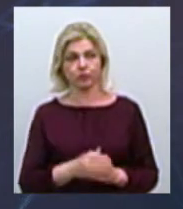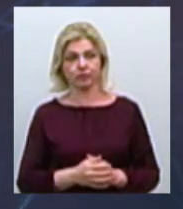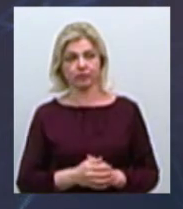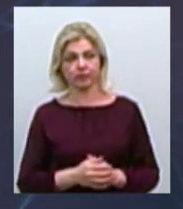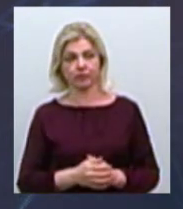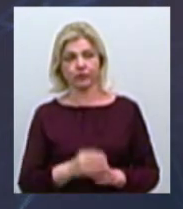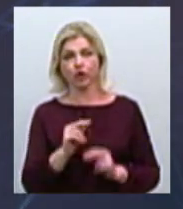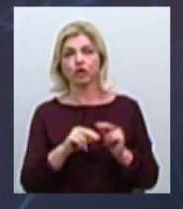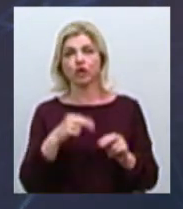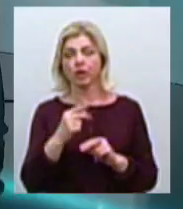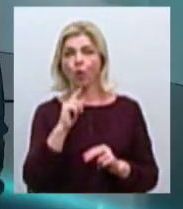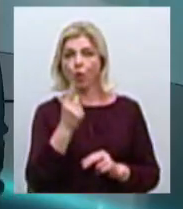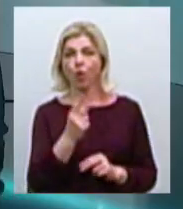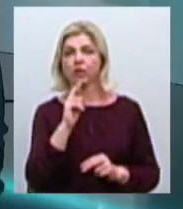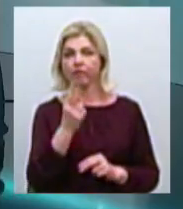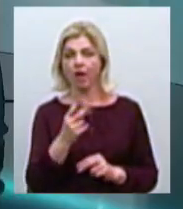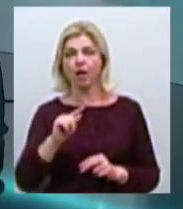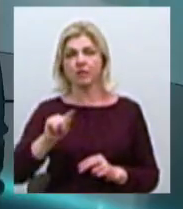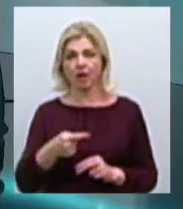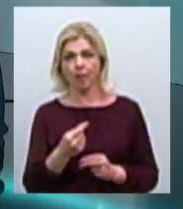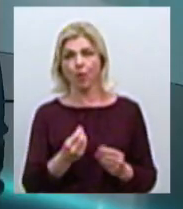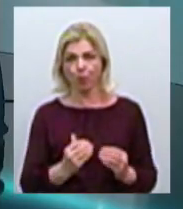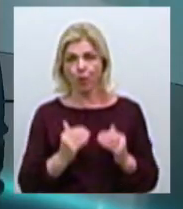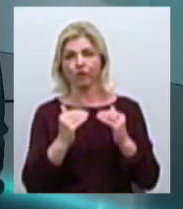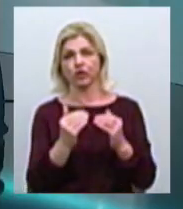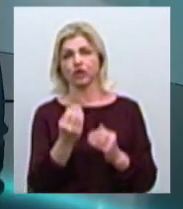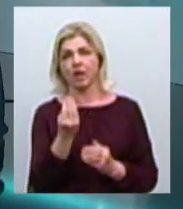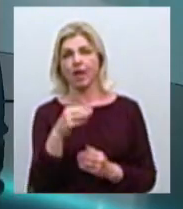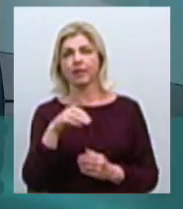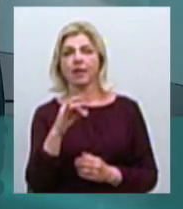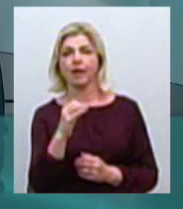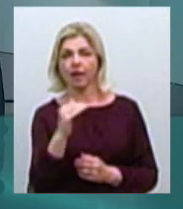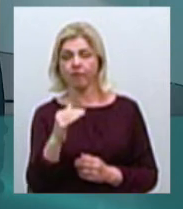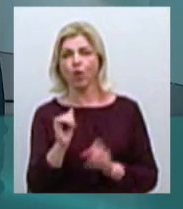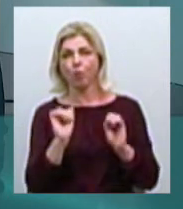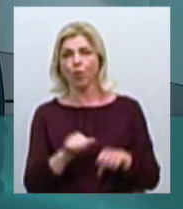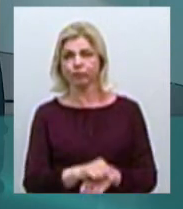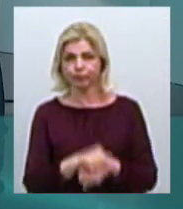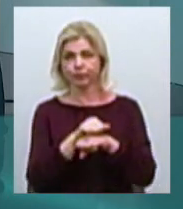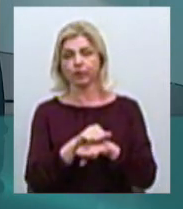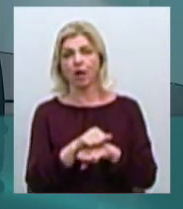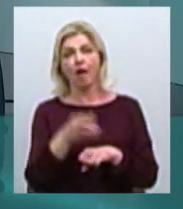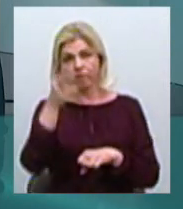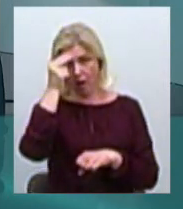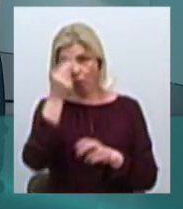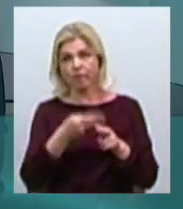через рік-два вимагають підвищення ціни, вони можуть влаштувати страйк. Чи враховується цей фактор?